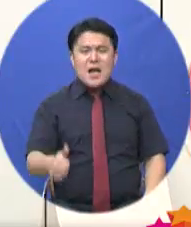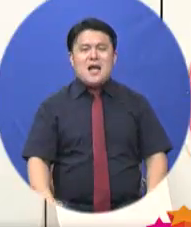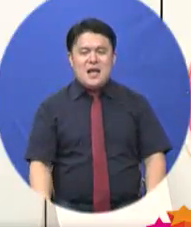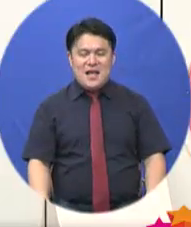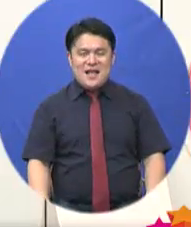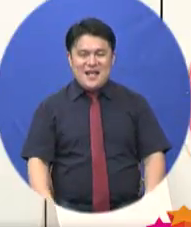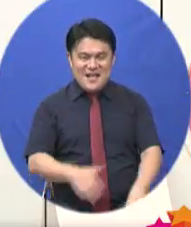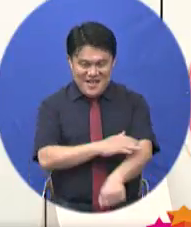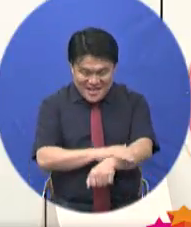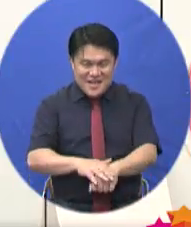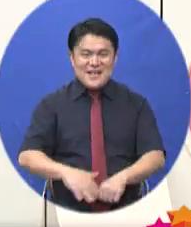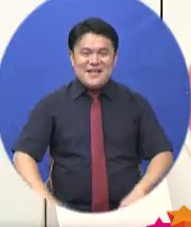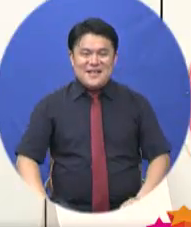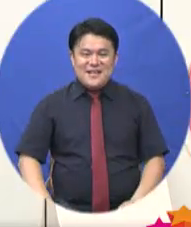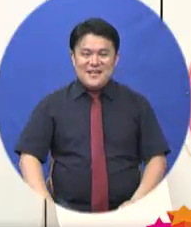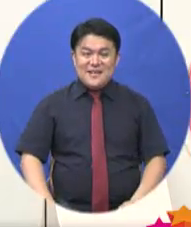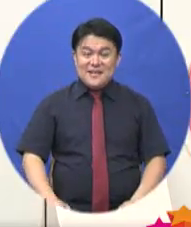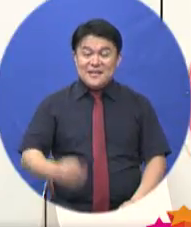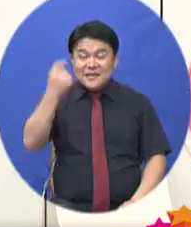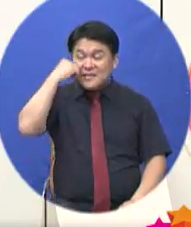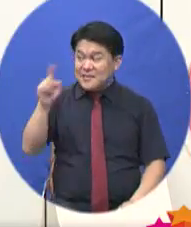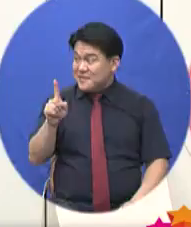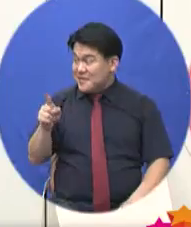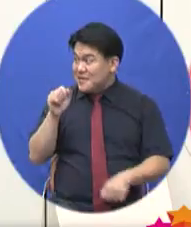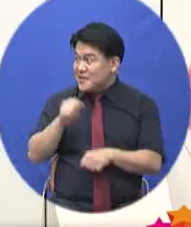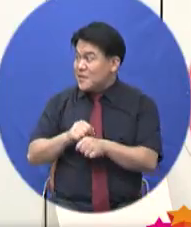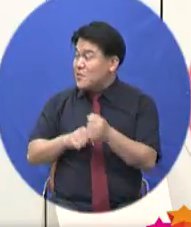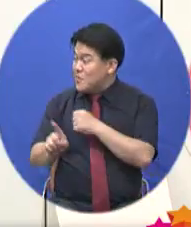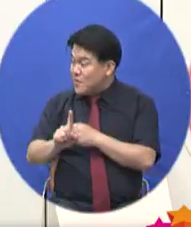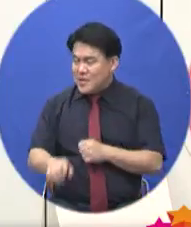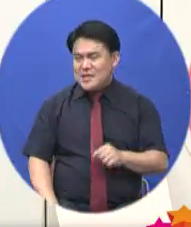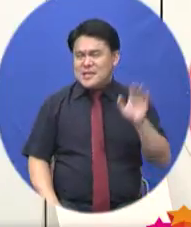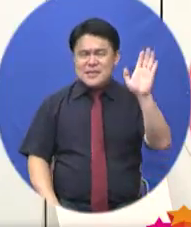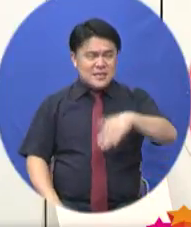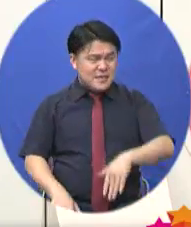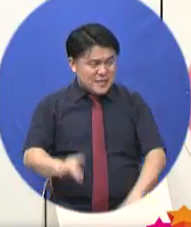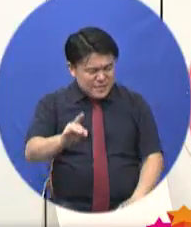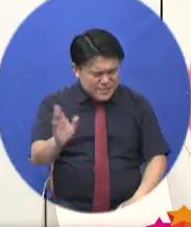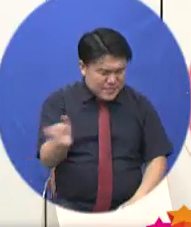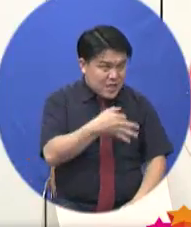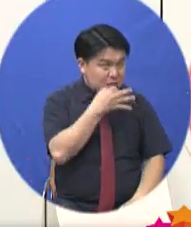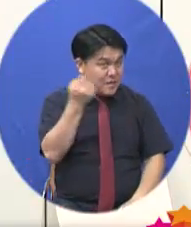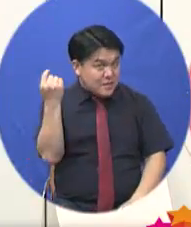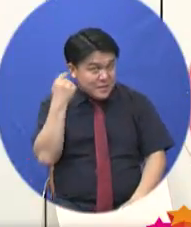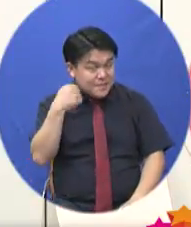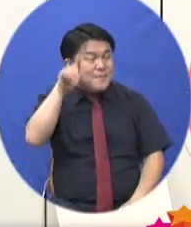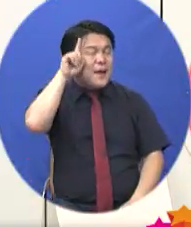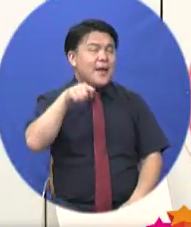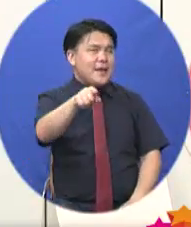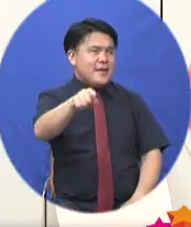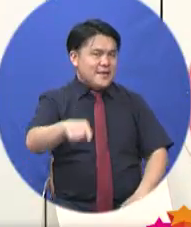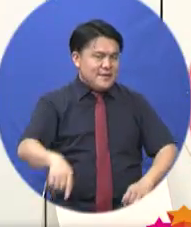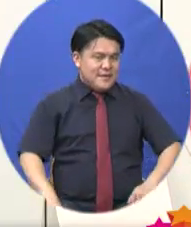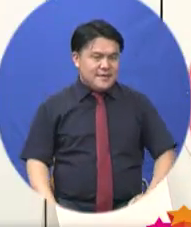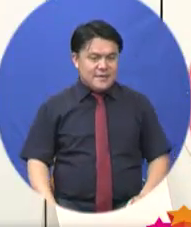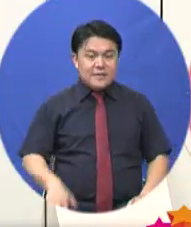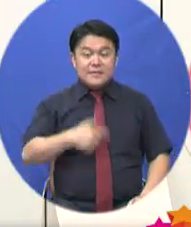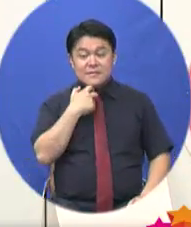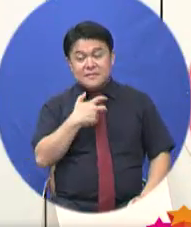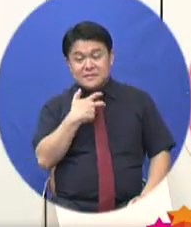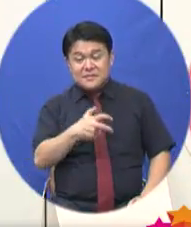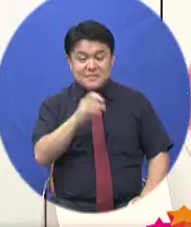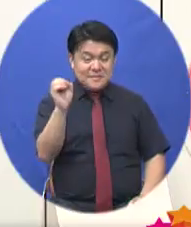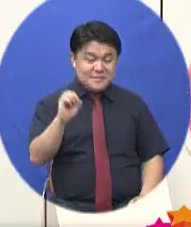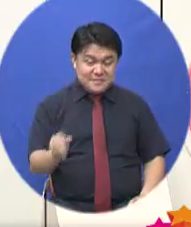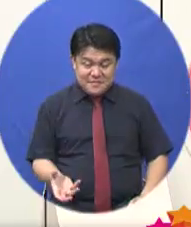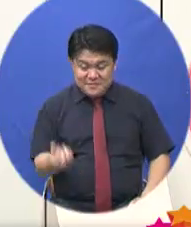잘하셨어요. 예. 어떤 면에서 잘하셨다고? 뭐 처음부터 목소리 들으니까 네. 그때부터 뭐 60,